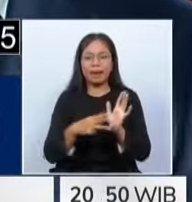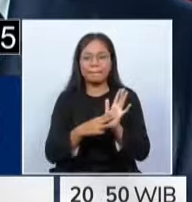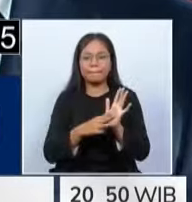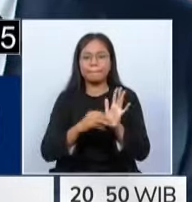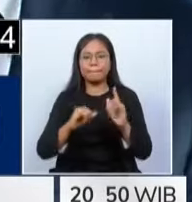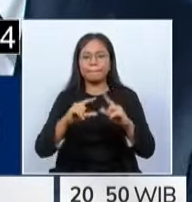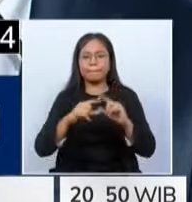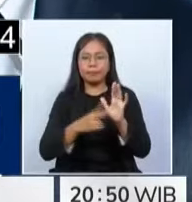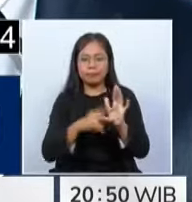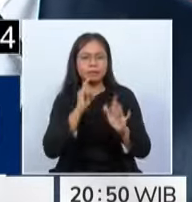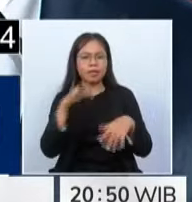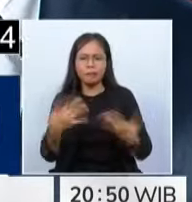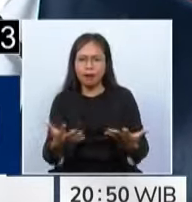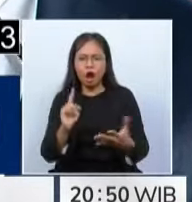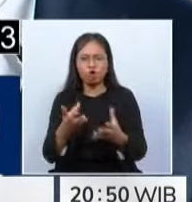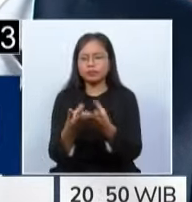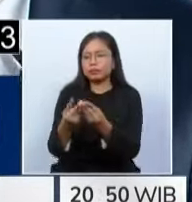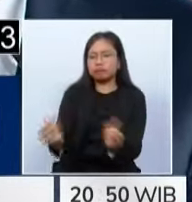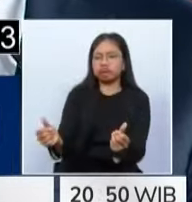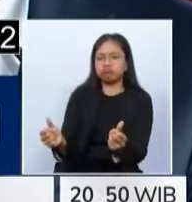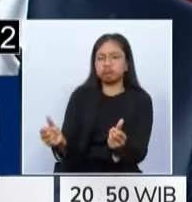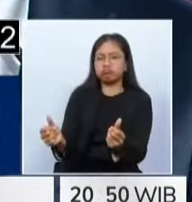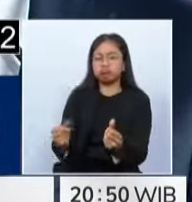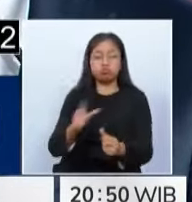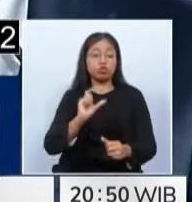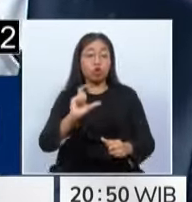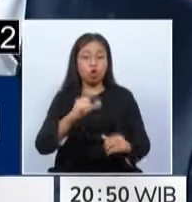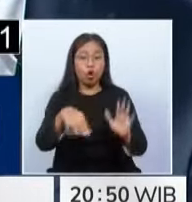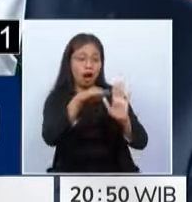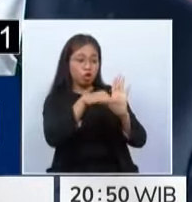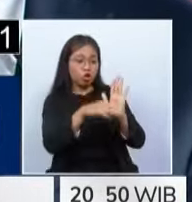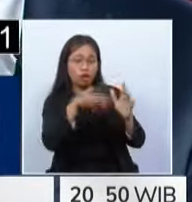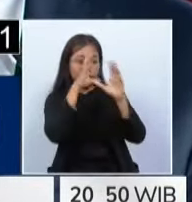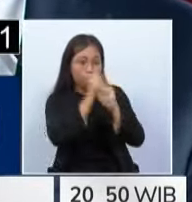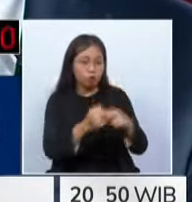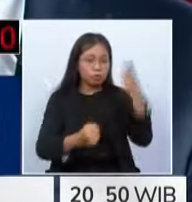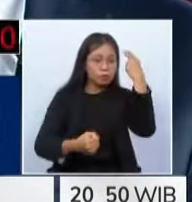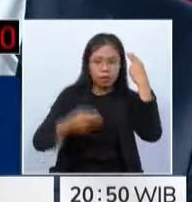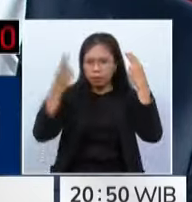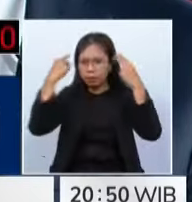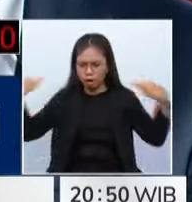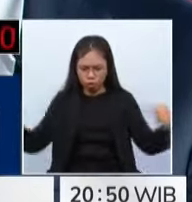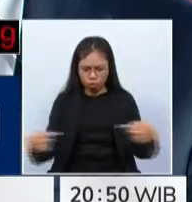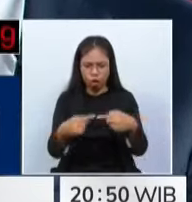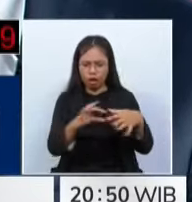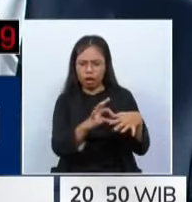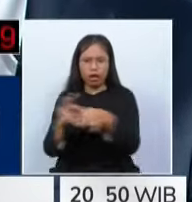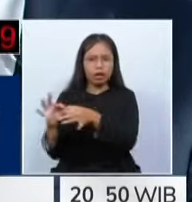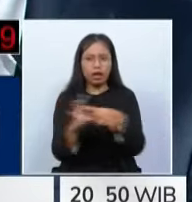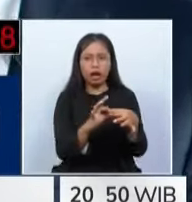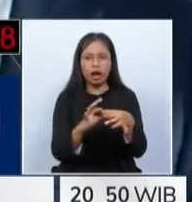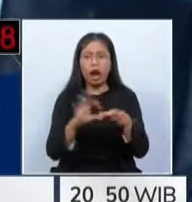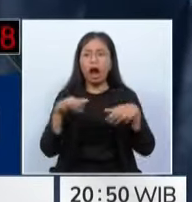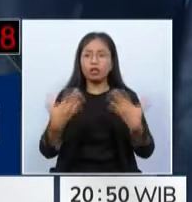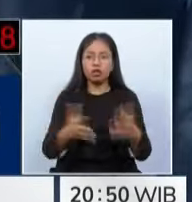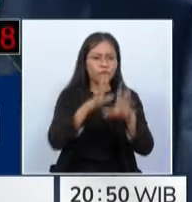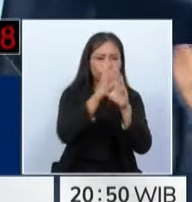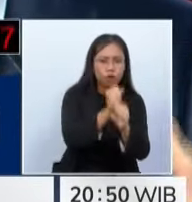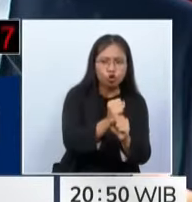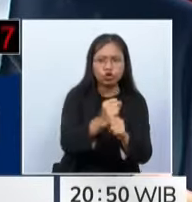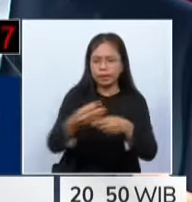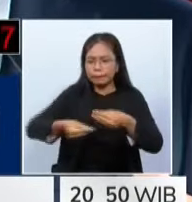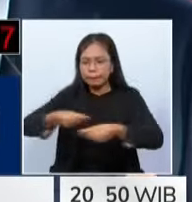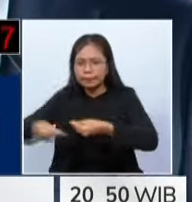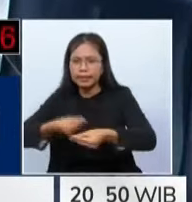peraturan perundangan yang mengharuskan itu g2g atau langsung dengan korporasi yang membuatnya Jadi kami melihat